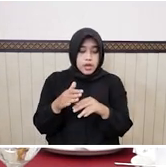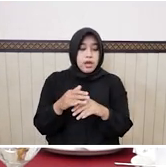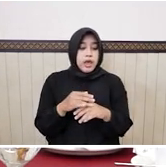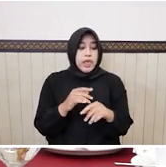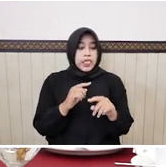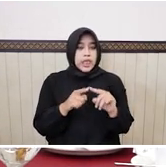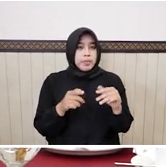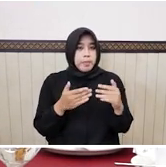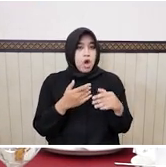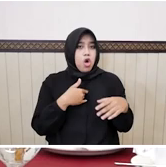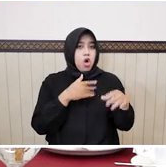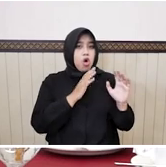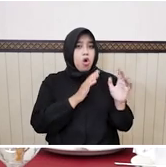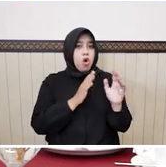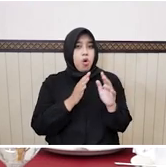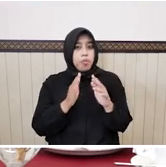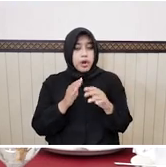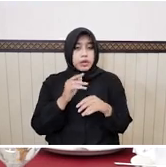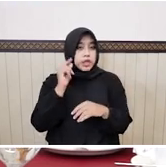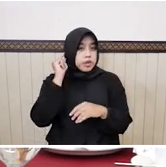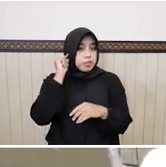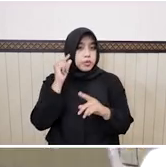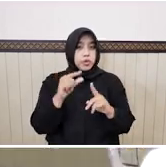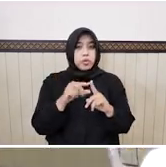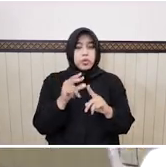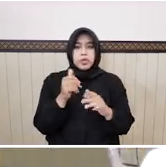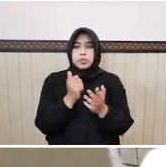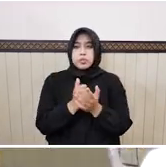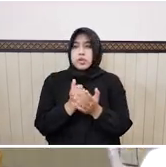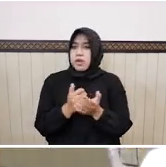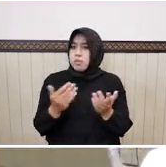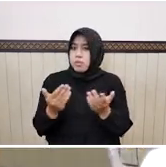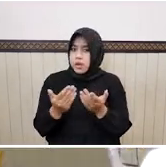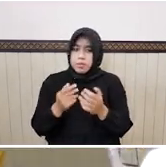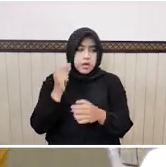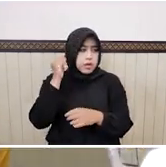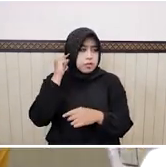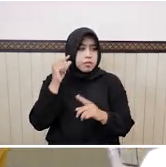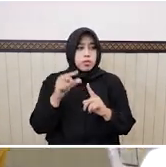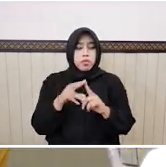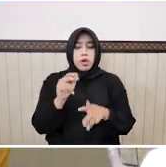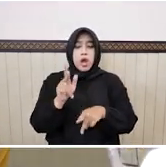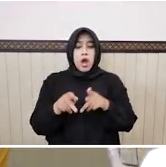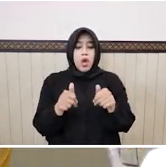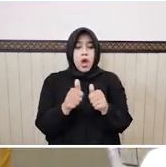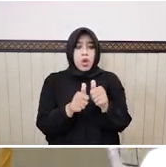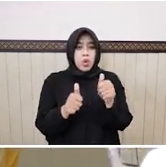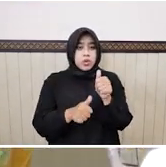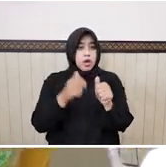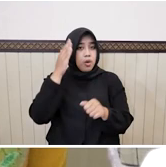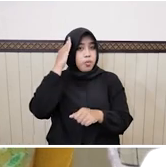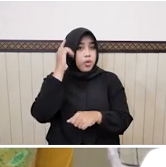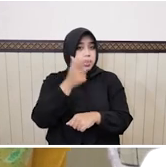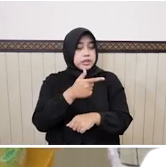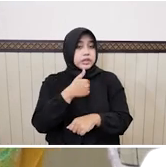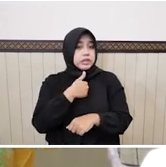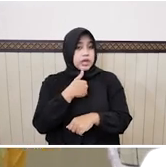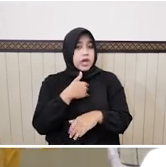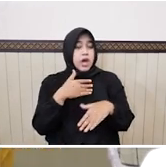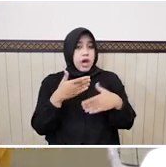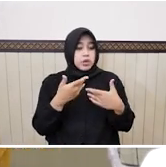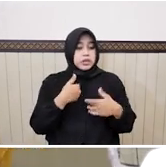saat ngobrol aja dengan bubur itu bagaimana sih Bu Pur kalau misalnya anggota saya ataupun saya sendiri